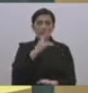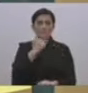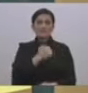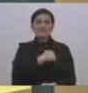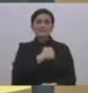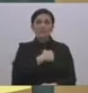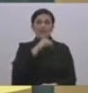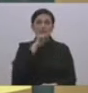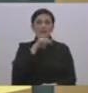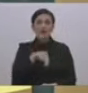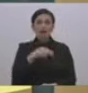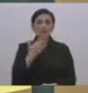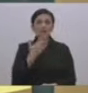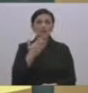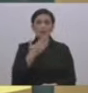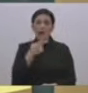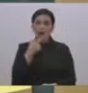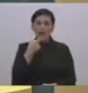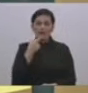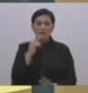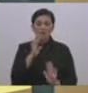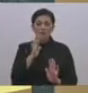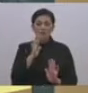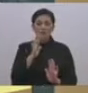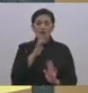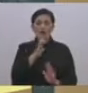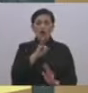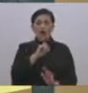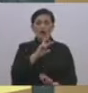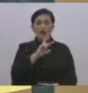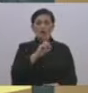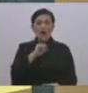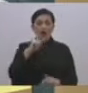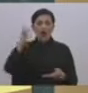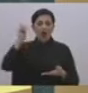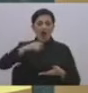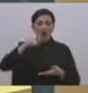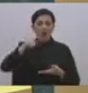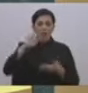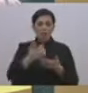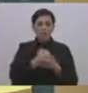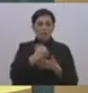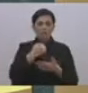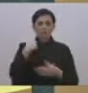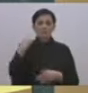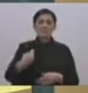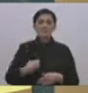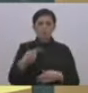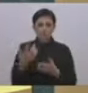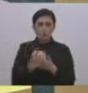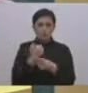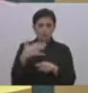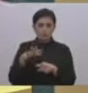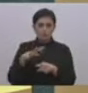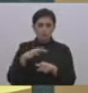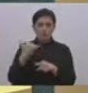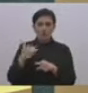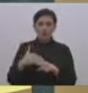სამხედრო დანაშაულში რომელსაც არ ვამბობდი ცოცხალი თავით სანამ ჰააგა არ მოიგეთ განსაკუთრებით სტრასბურგი უკვე მოგებული